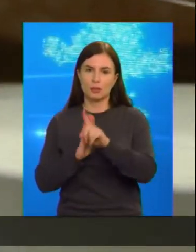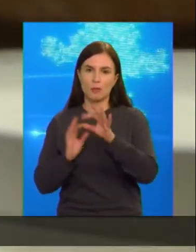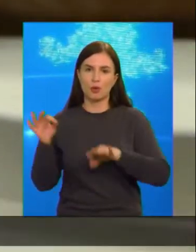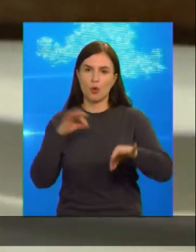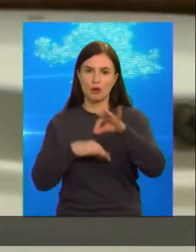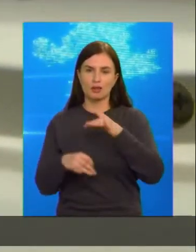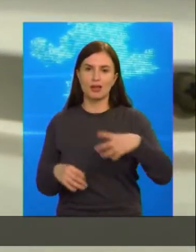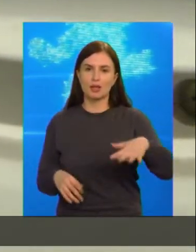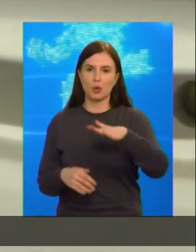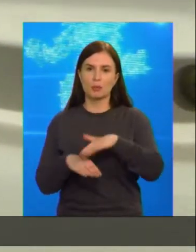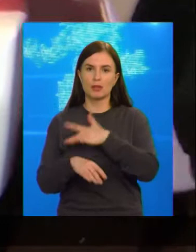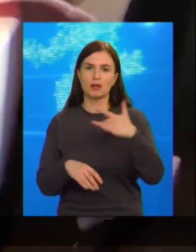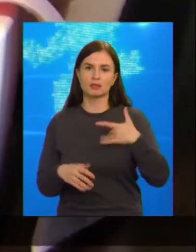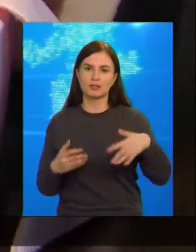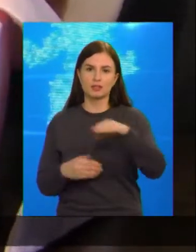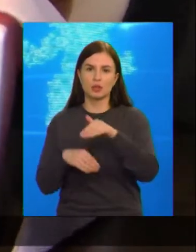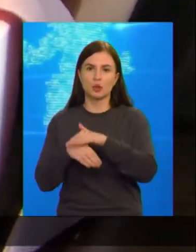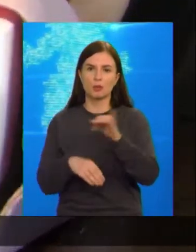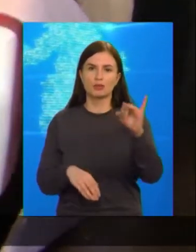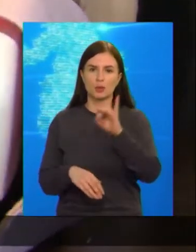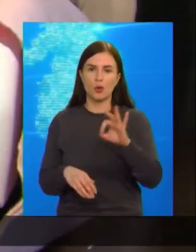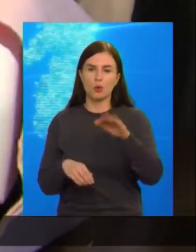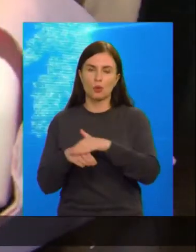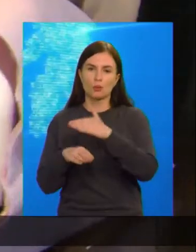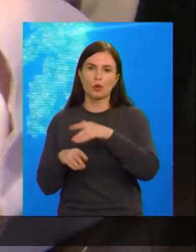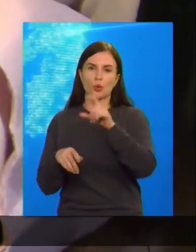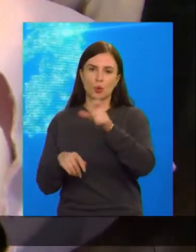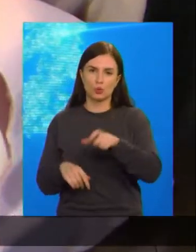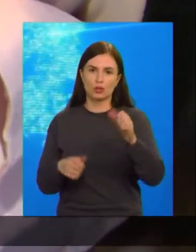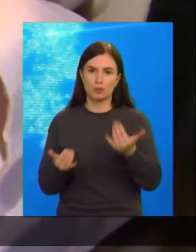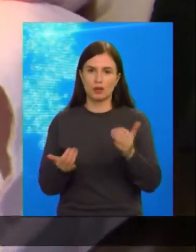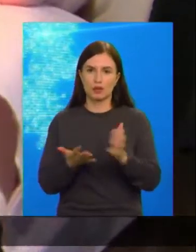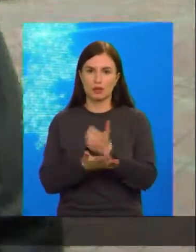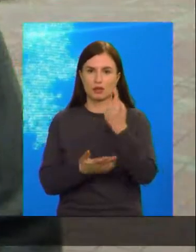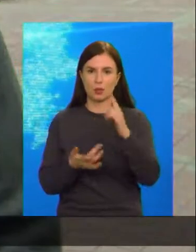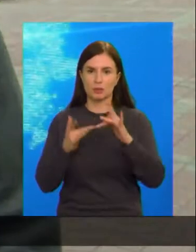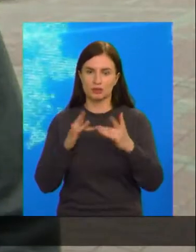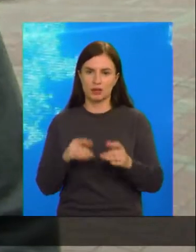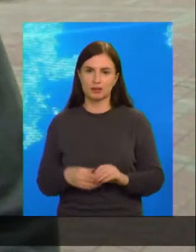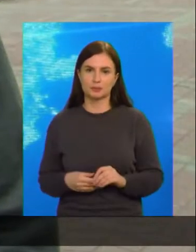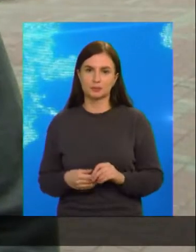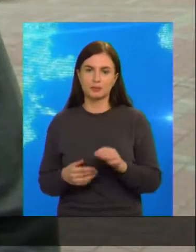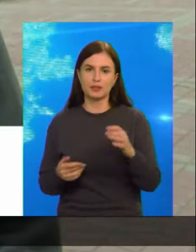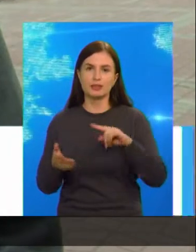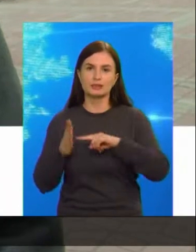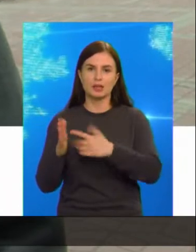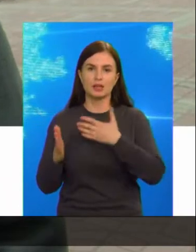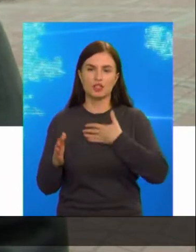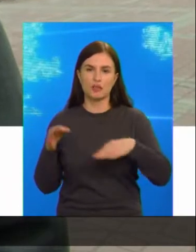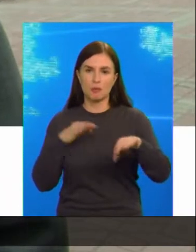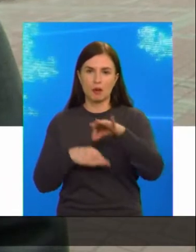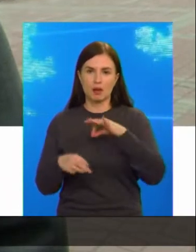«Регион милосердия». Все добрые истории о добрых людях теперь можно найти на одном сайте. Цель нашего проекта,